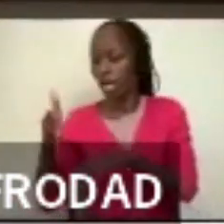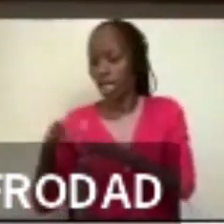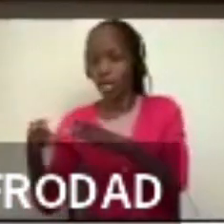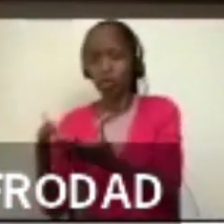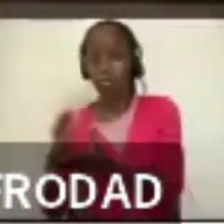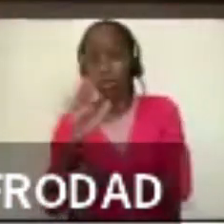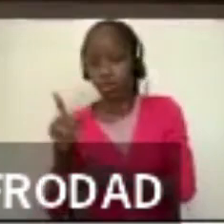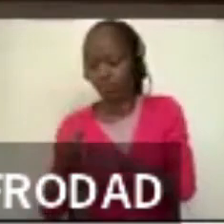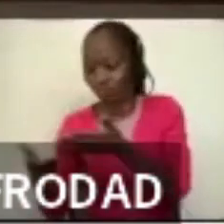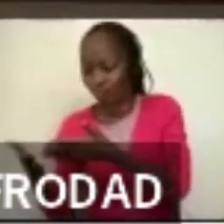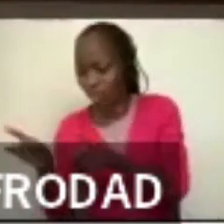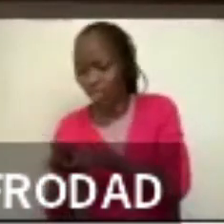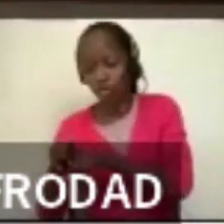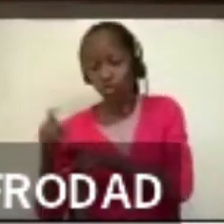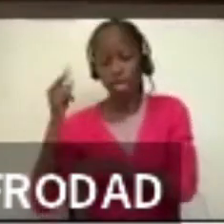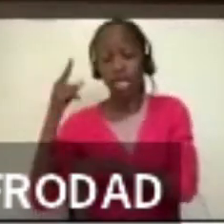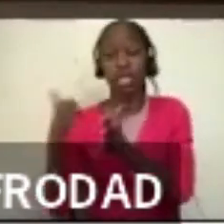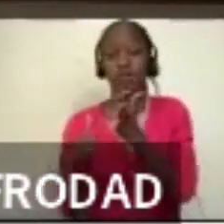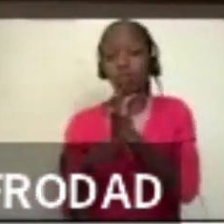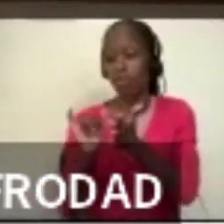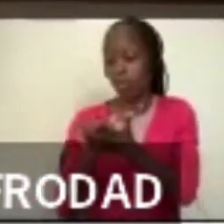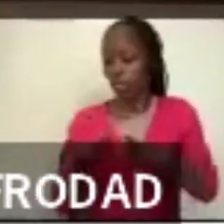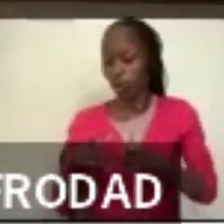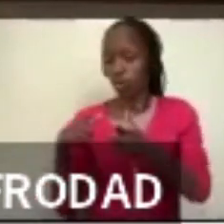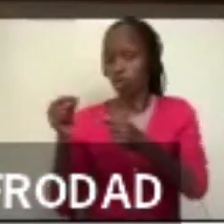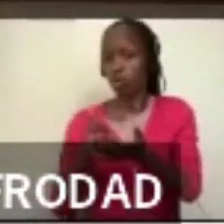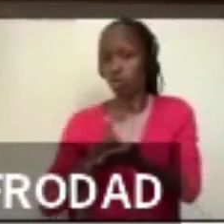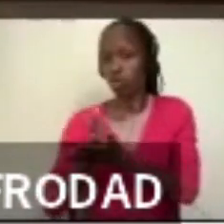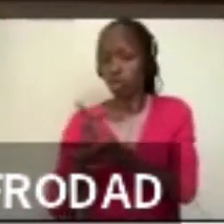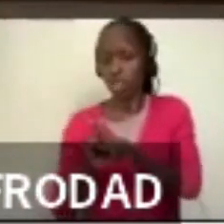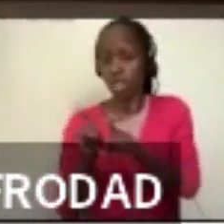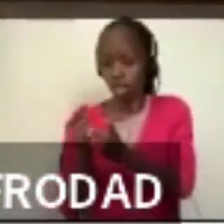et à force de discuter avec elle, vous avez vos débuts de sujet.